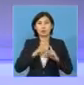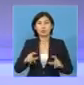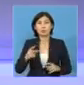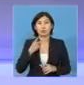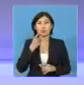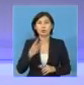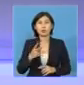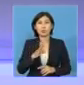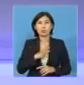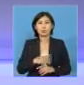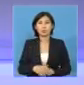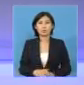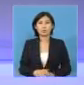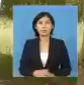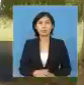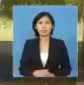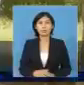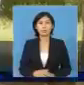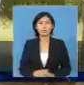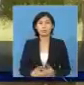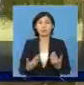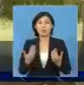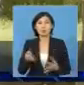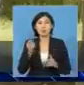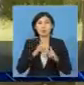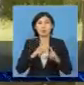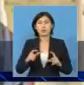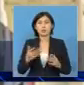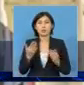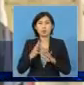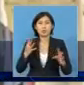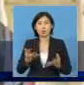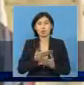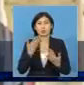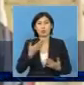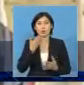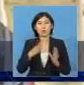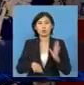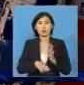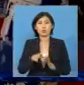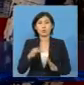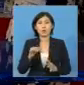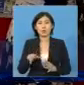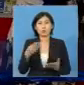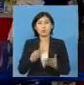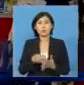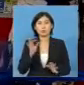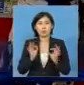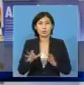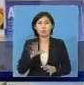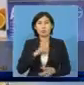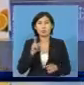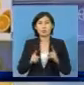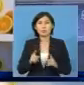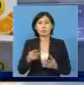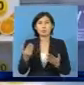көріп келді. Көрейік. Қазір дәріханаларда мүлде кезек жоқ, сұранысы жоғары антибиотиктер бағасы қолжетімді, кейбірі